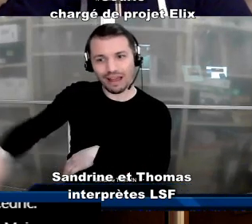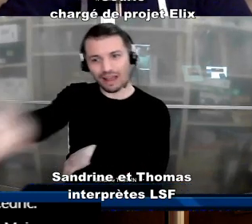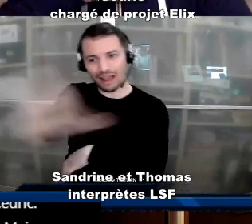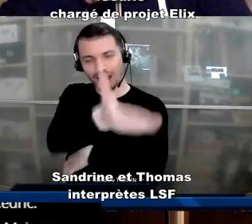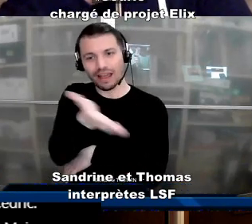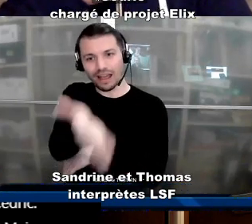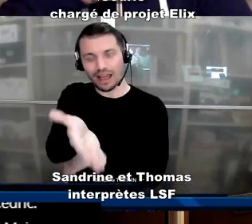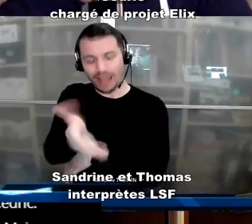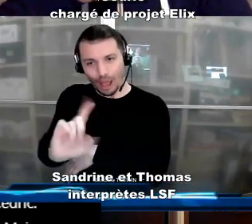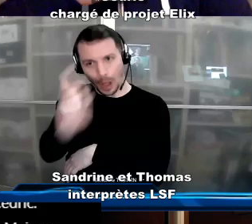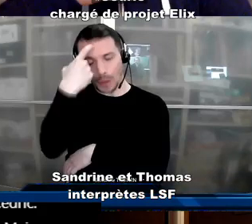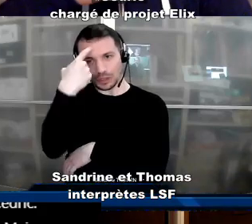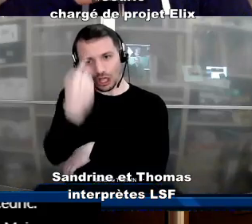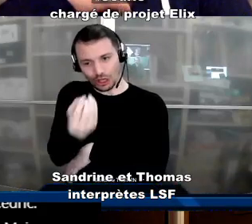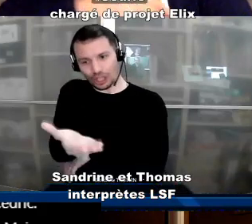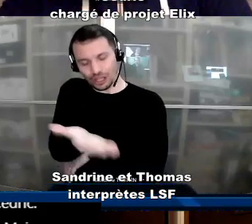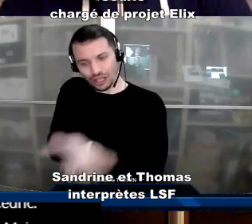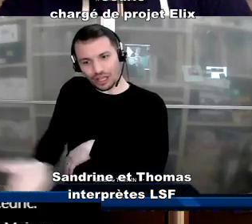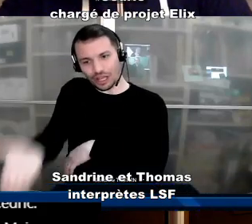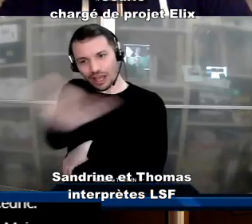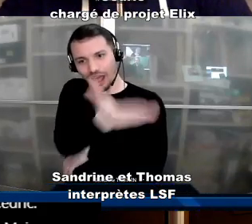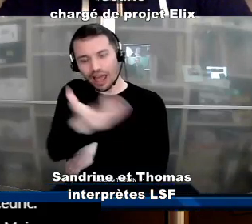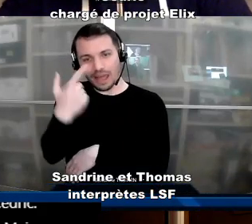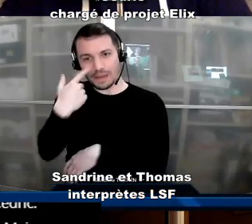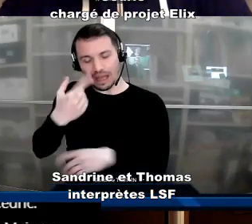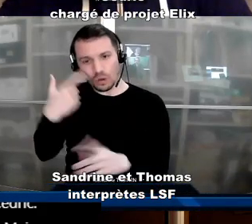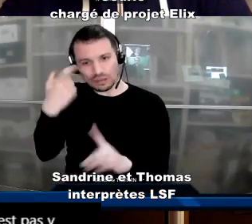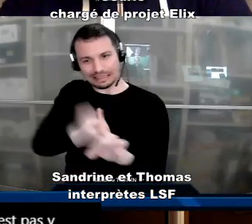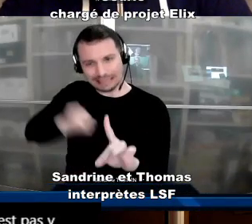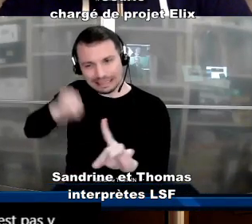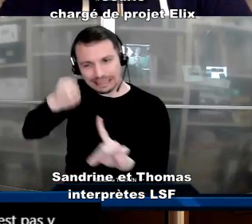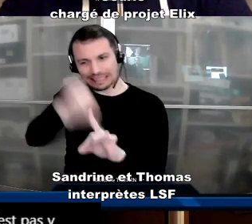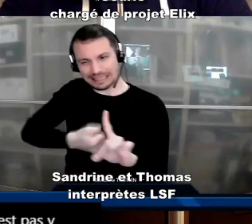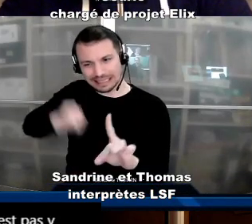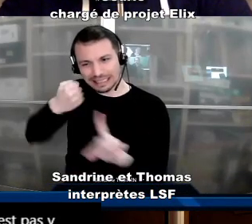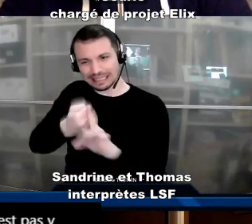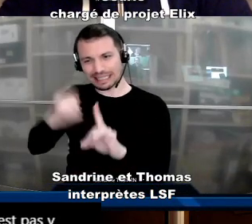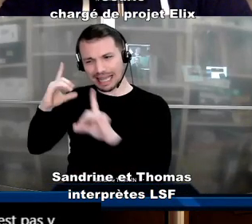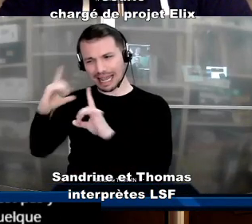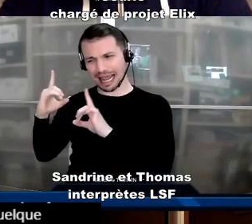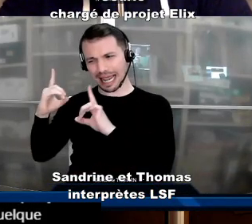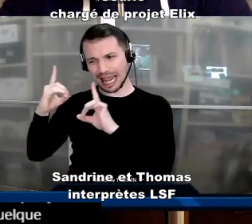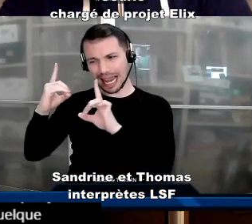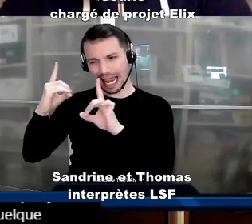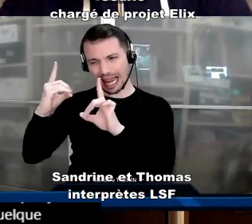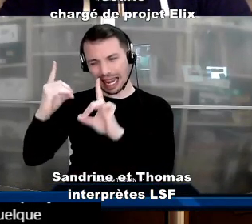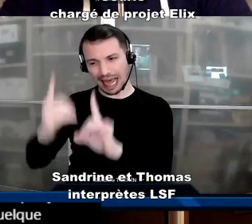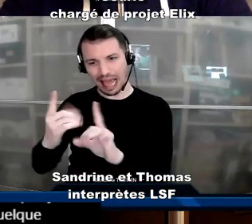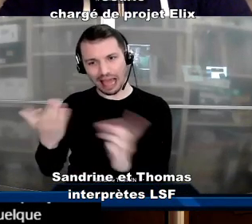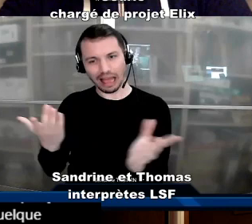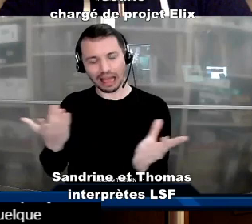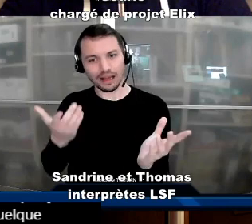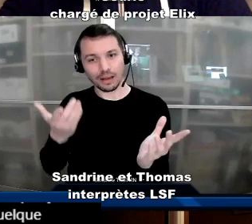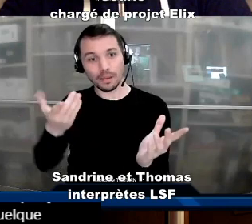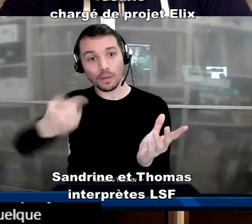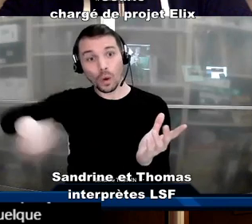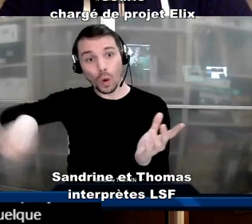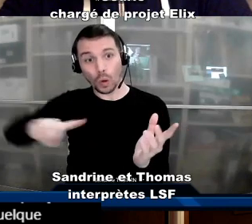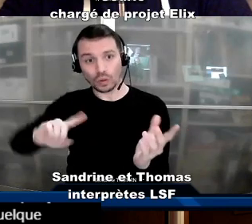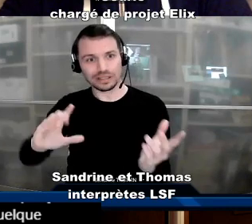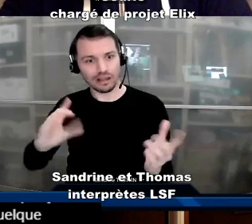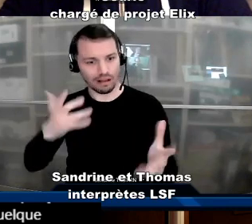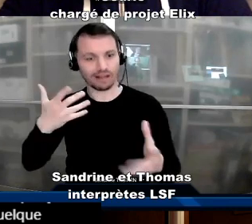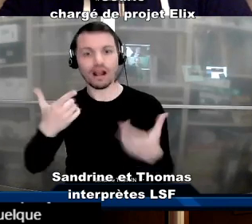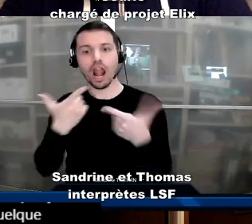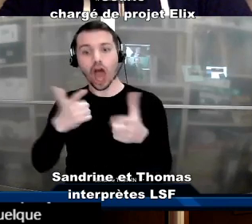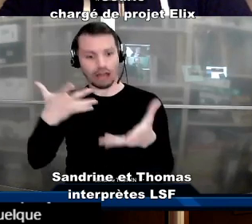et puis se rendre compte un peu de des combats et des difficultés qu'il y a eu pour ne serait-ce que pour la reconnaissance de la